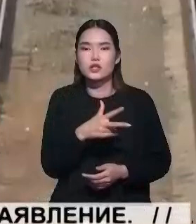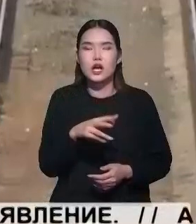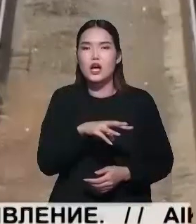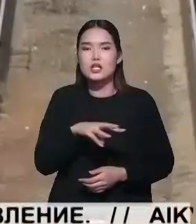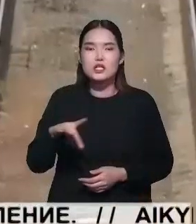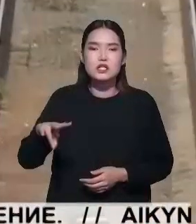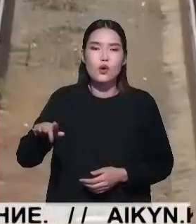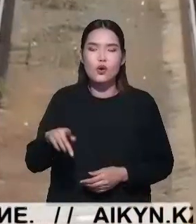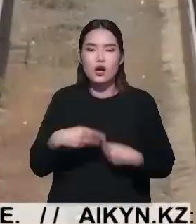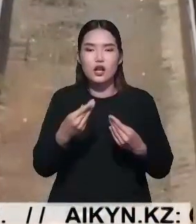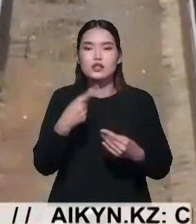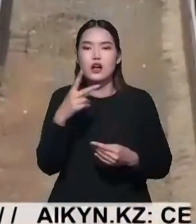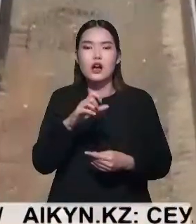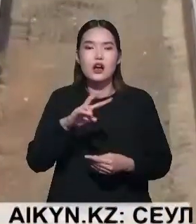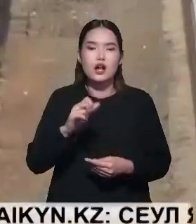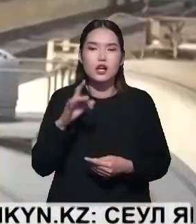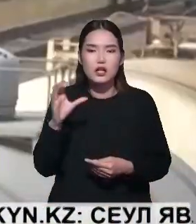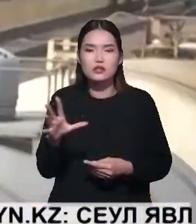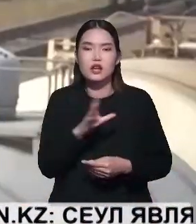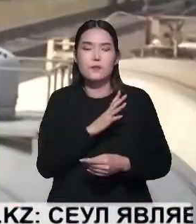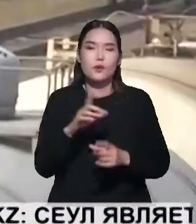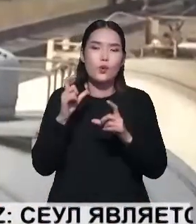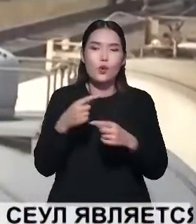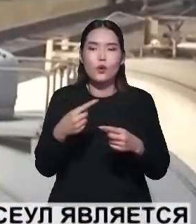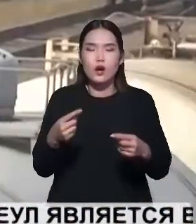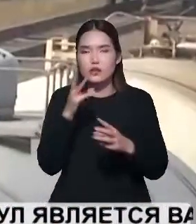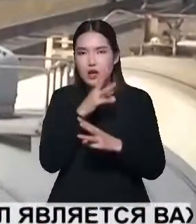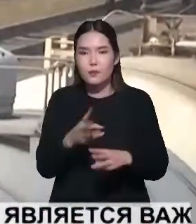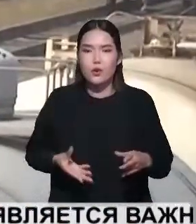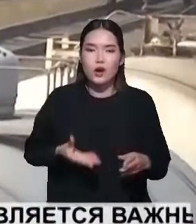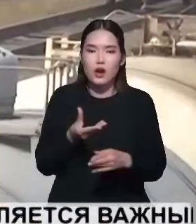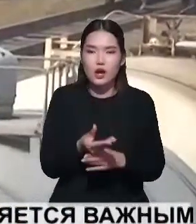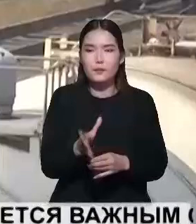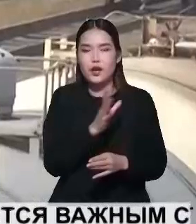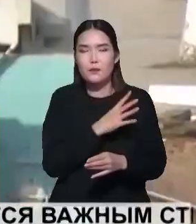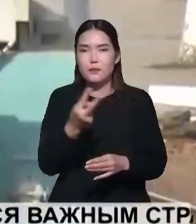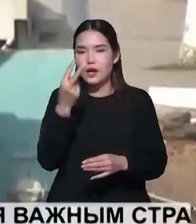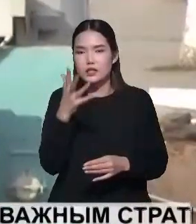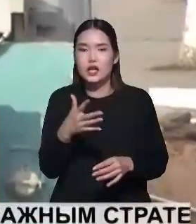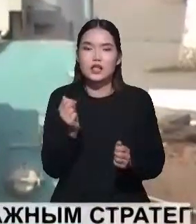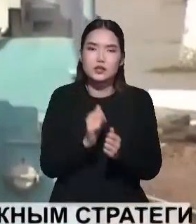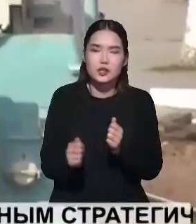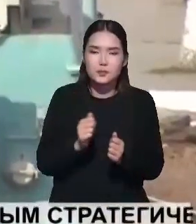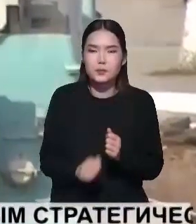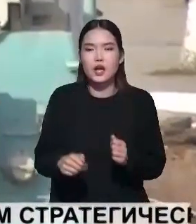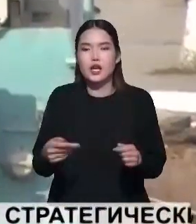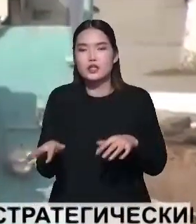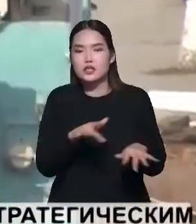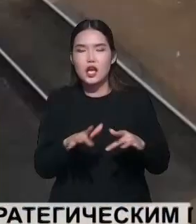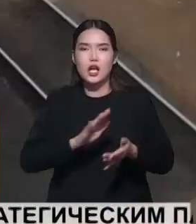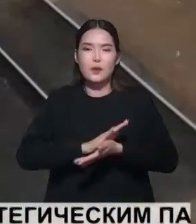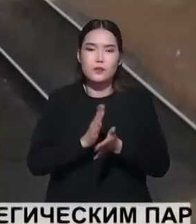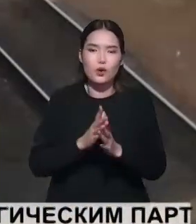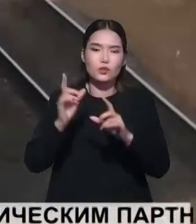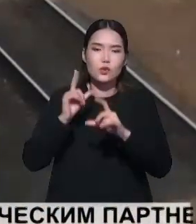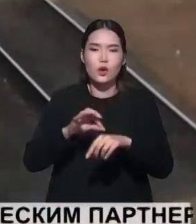Алихан Смаилов, на эту сферу в том числе деньги выделяются из бюджета. Однако, несмотря на постоянные вливания, ситуация с пассажирскими ЖД и грузоперевозками